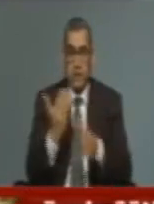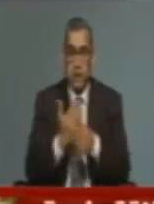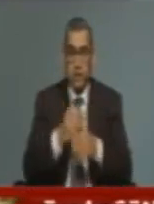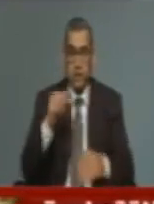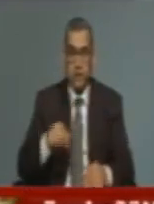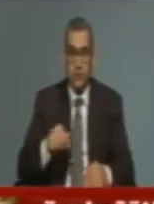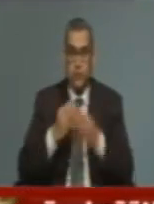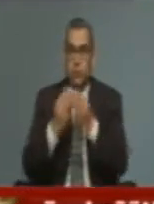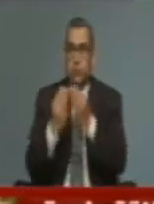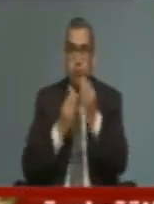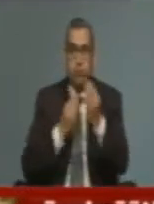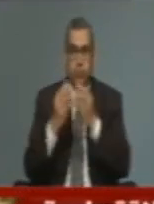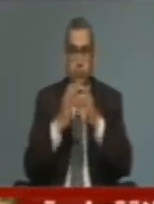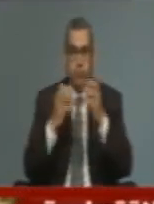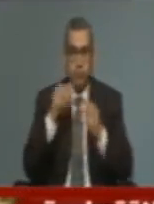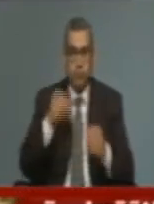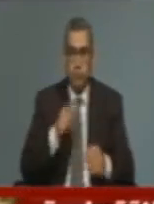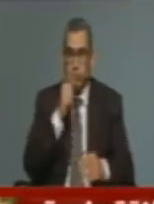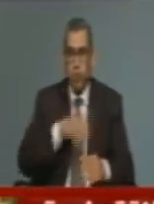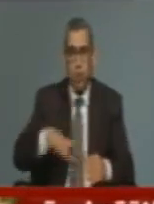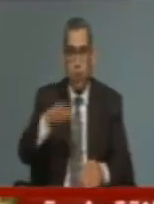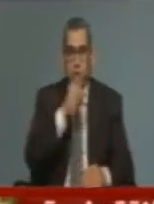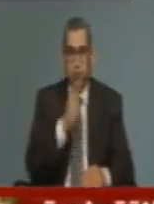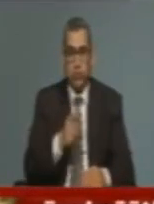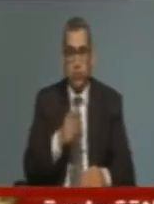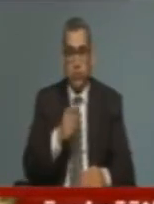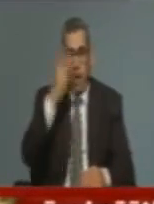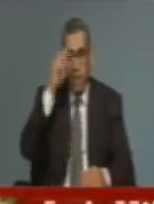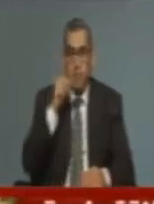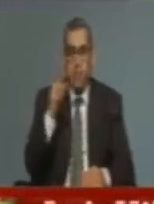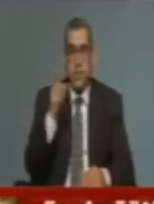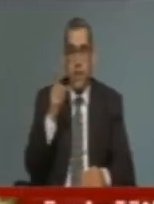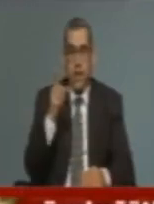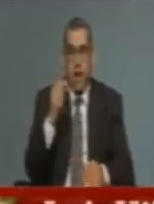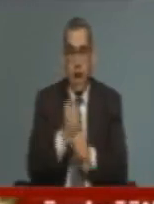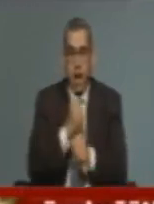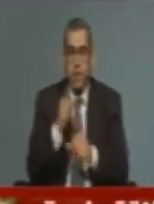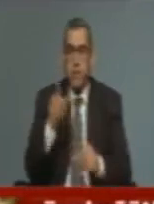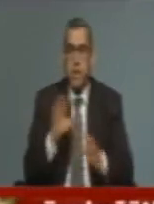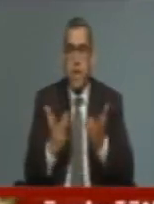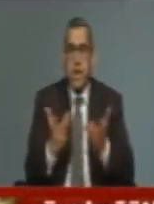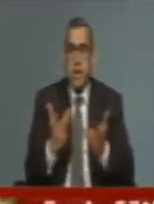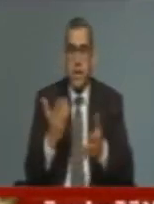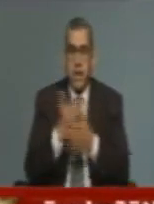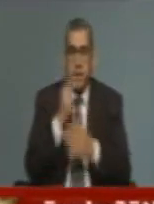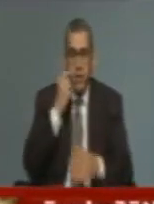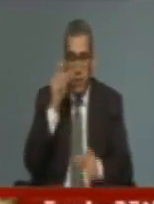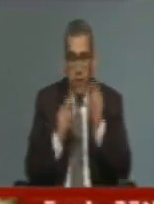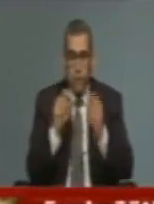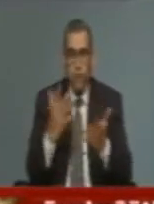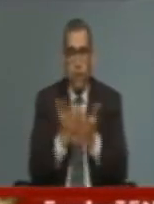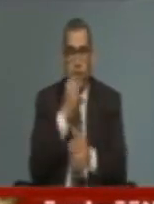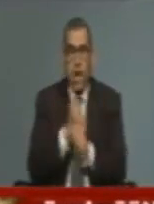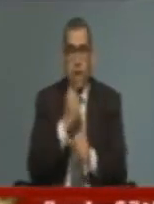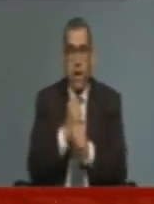النقاش لينا كلنا يتقال إيه طب أنت بتعمل ده ليه. أنا بخلق فرص عمل